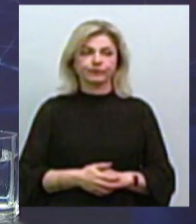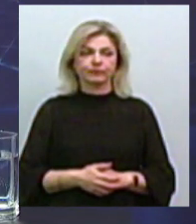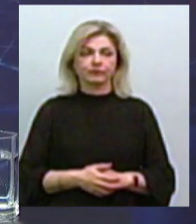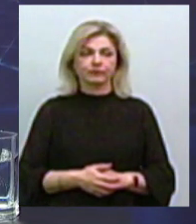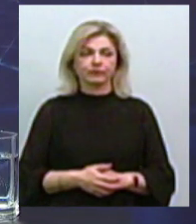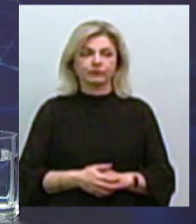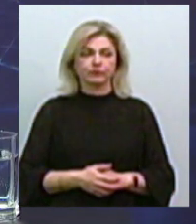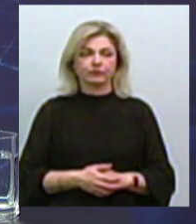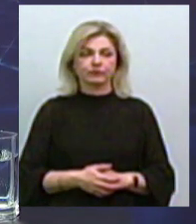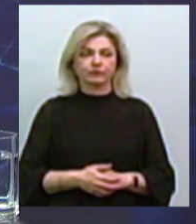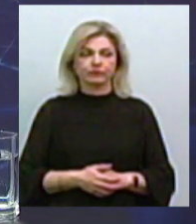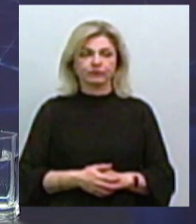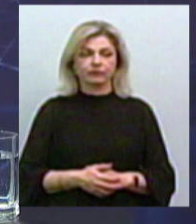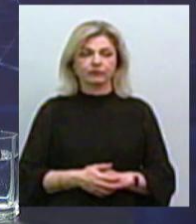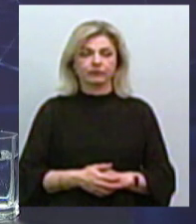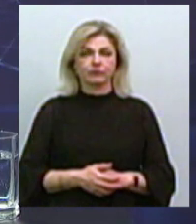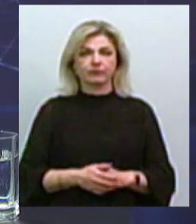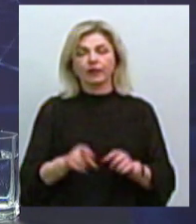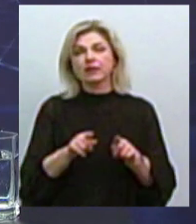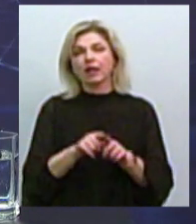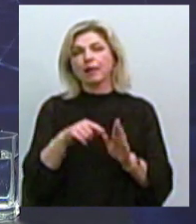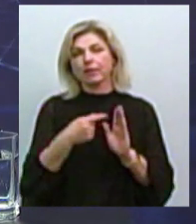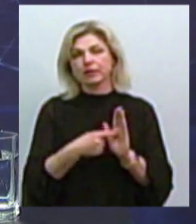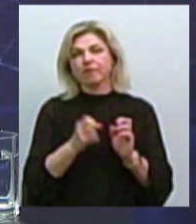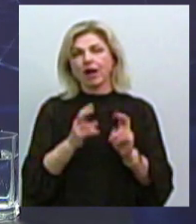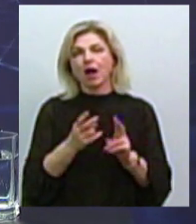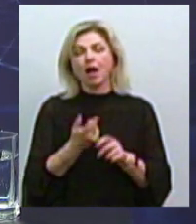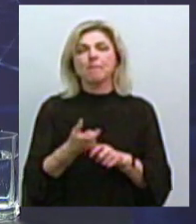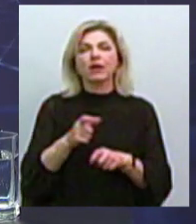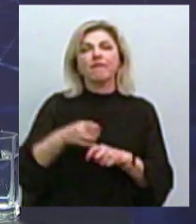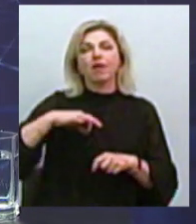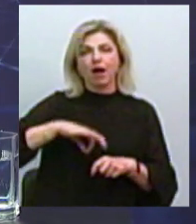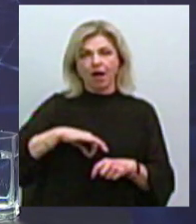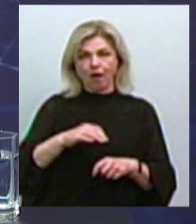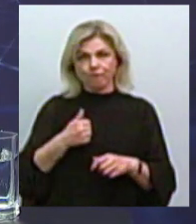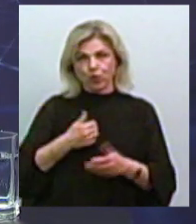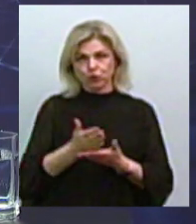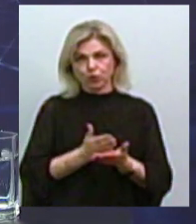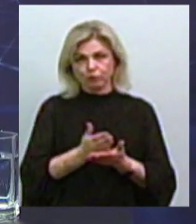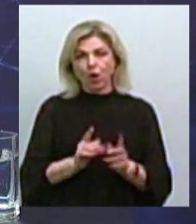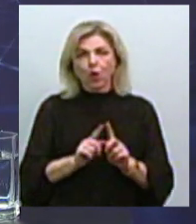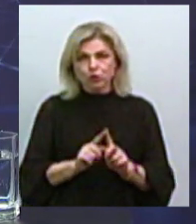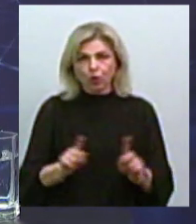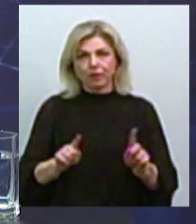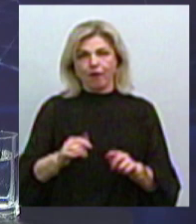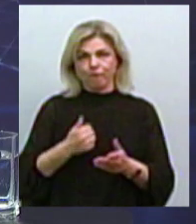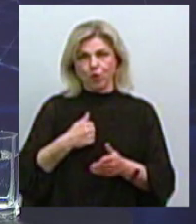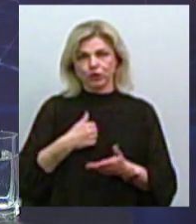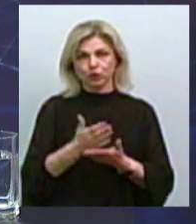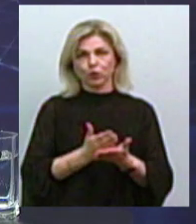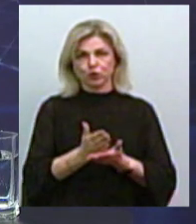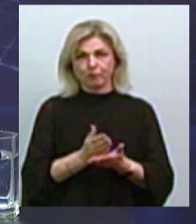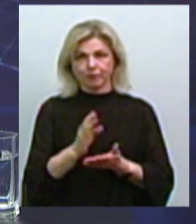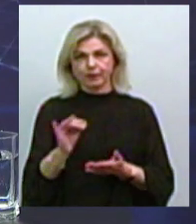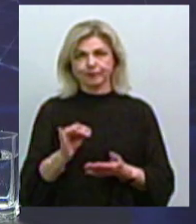Далі такі питання, як переваги військової служби, особливості проходження військової служби. І